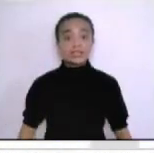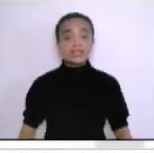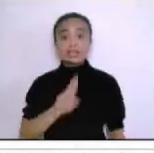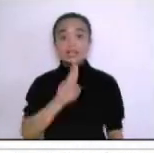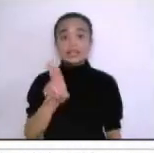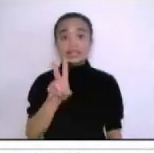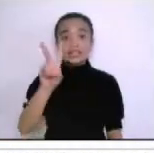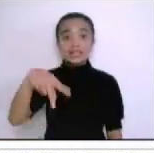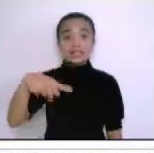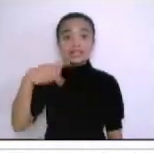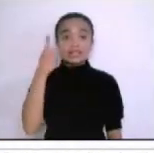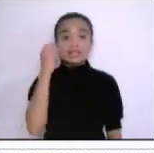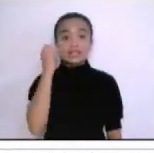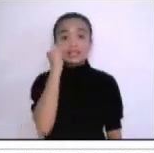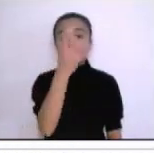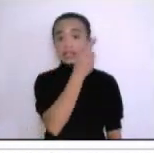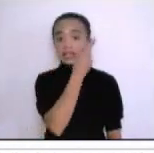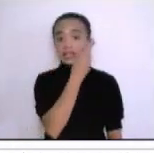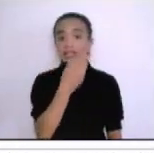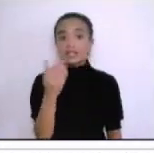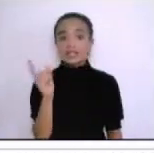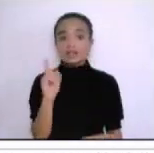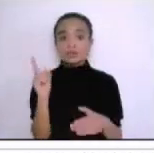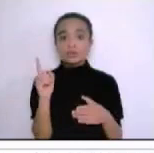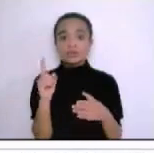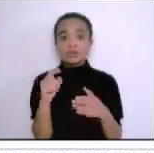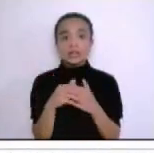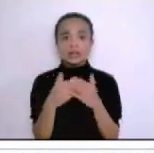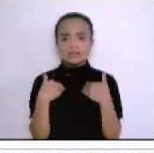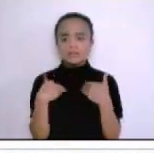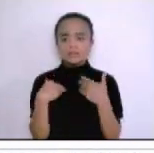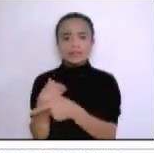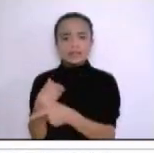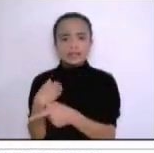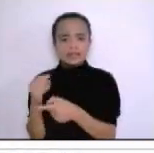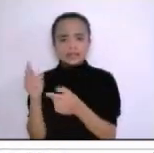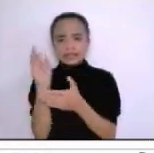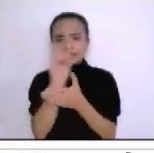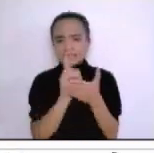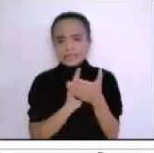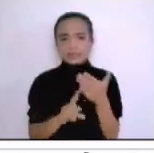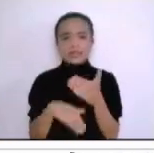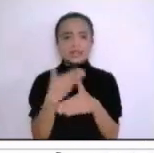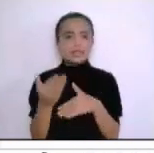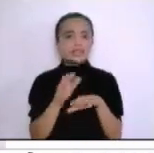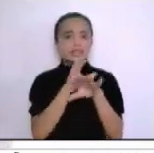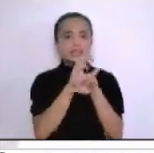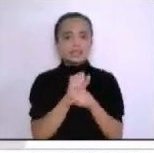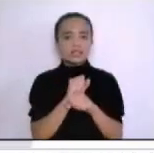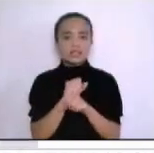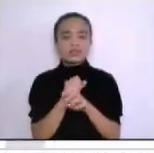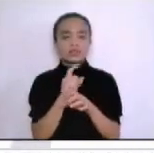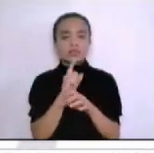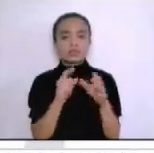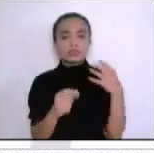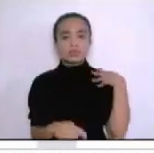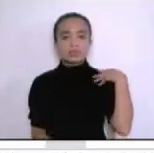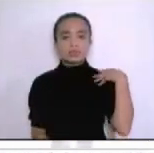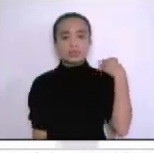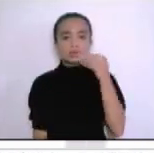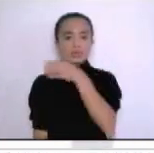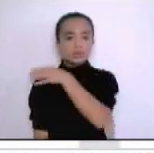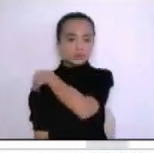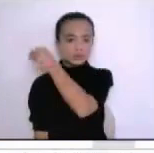loose mermaid bodice at the bottom o sa ilalim. Ang gown ay mayroong traditional Filipiniana top of kamisa or bell-shaped